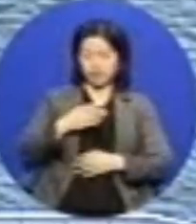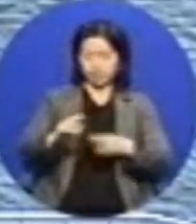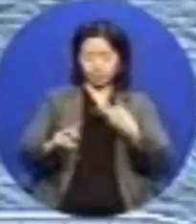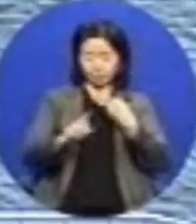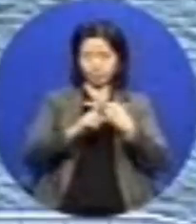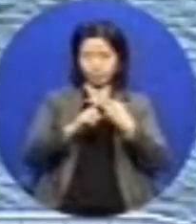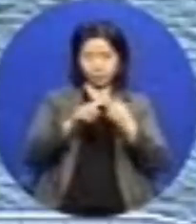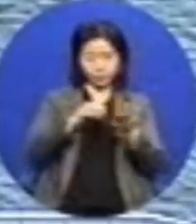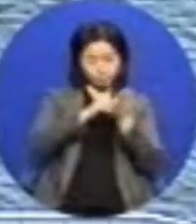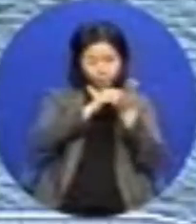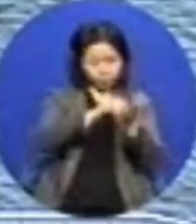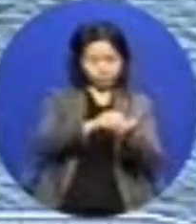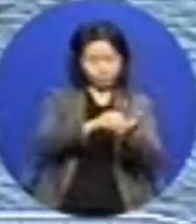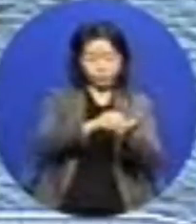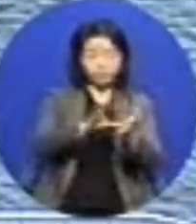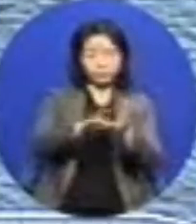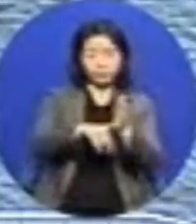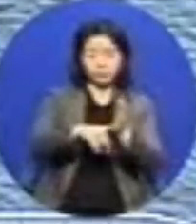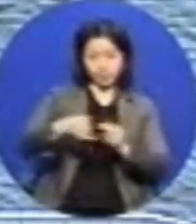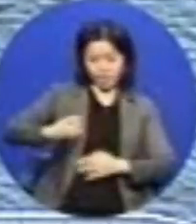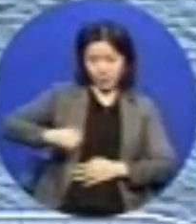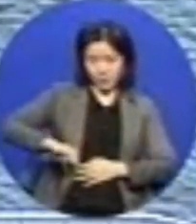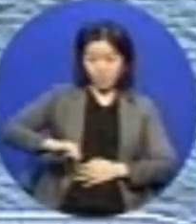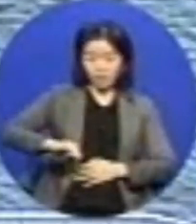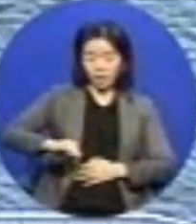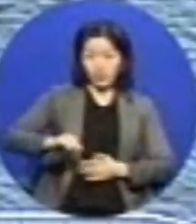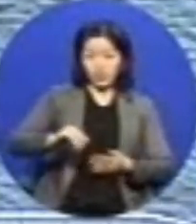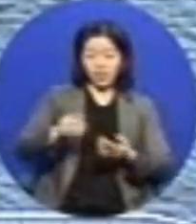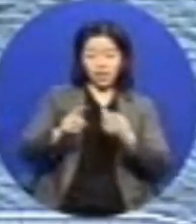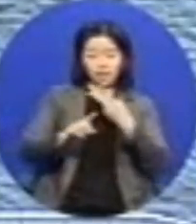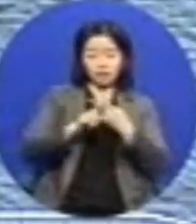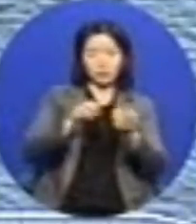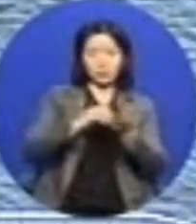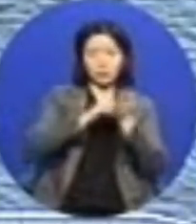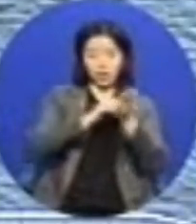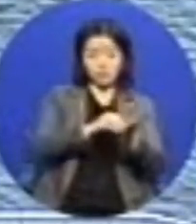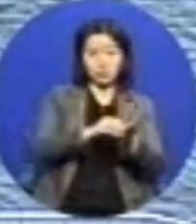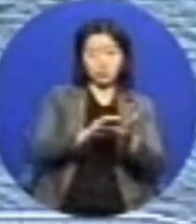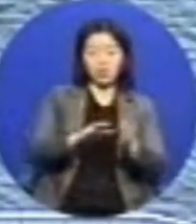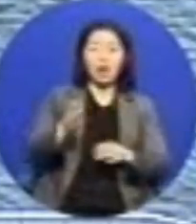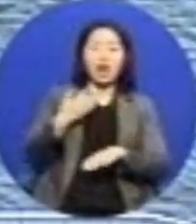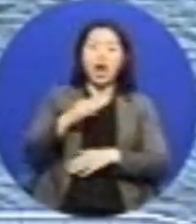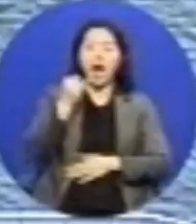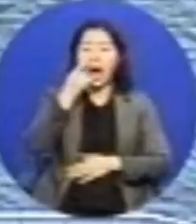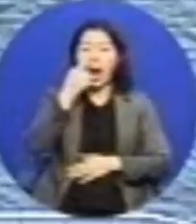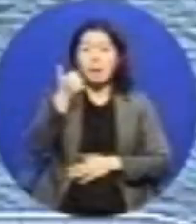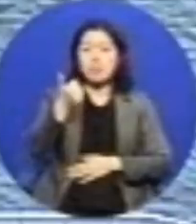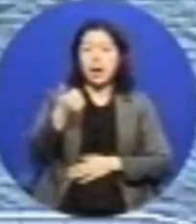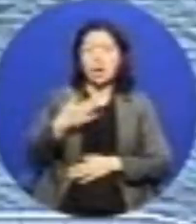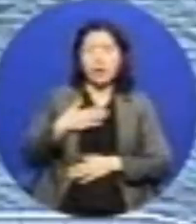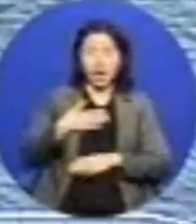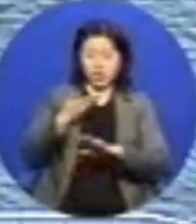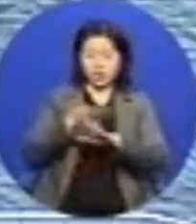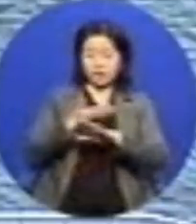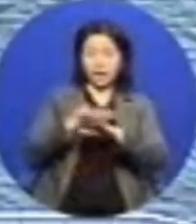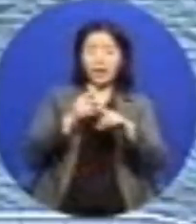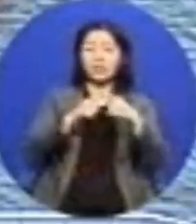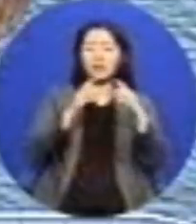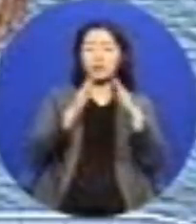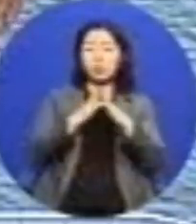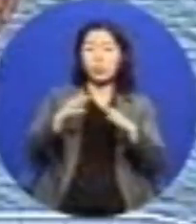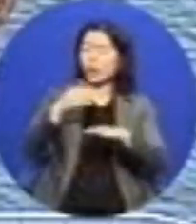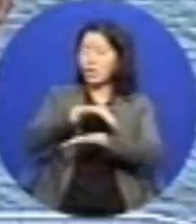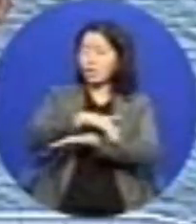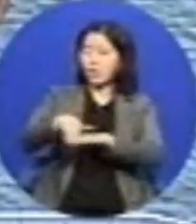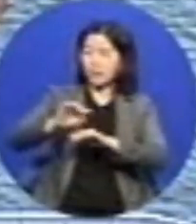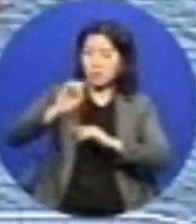아빠 나 다른 교회가 만 돼요 얼마나 충격을 받았는지 몰라요 목사 딸이 다른 교회가